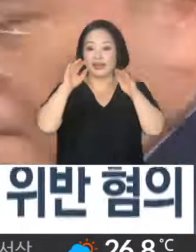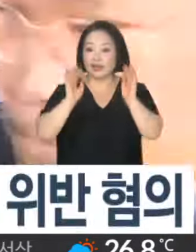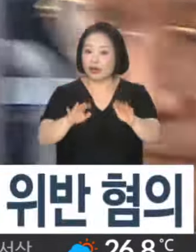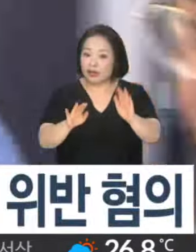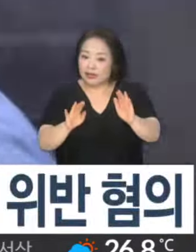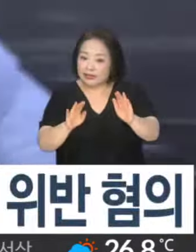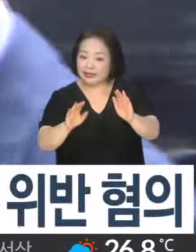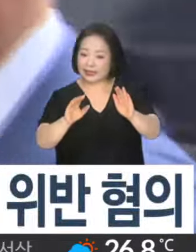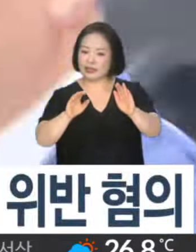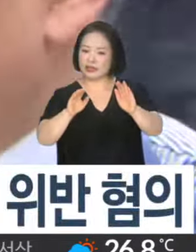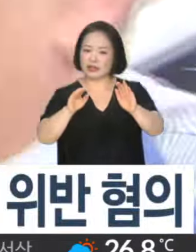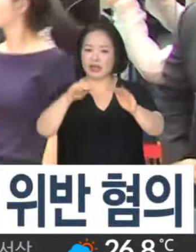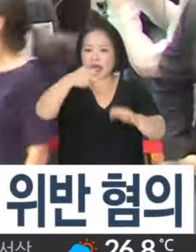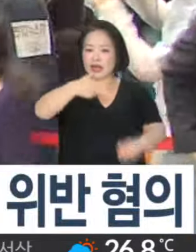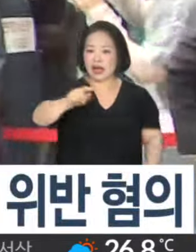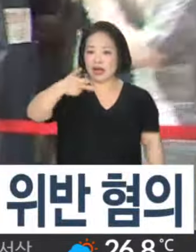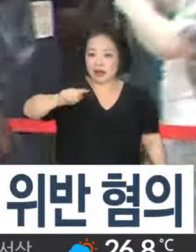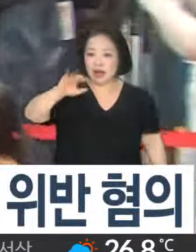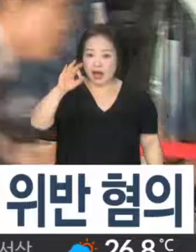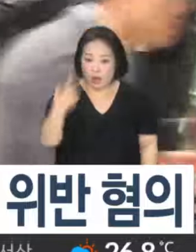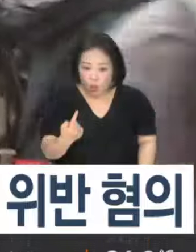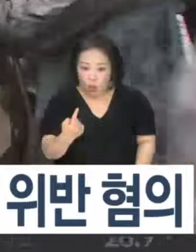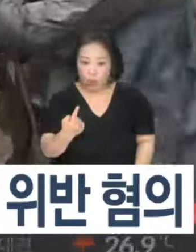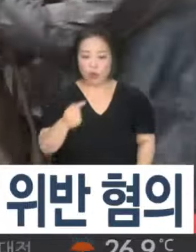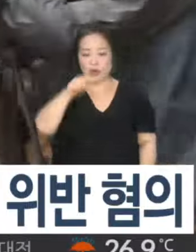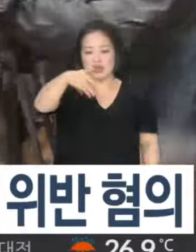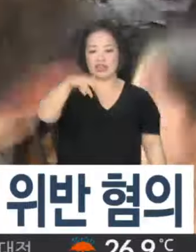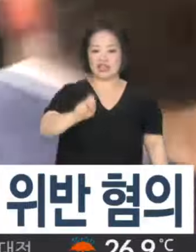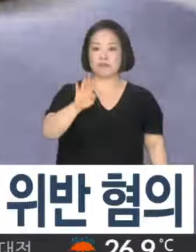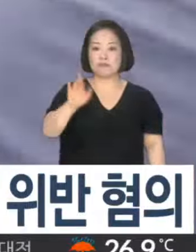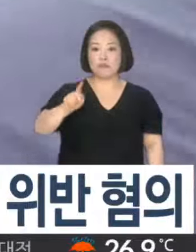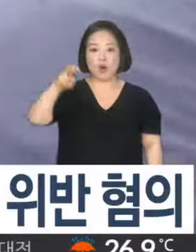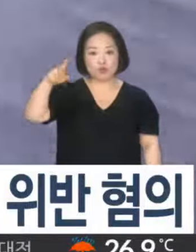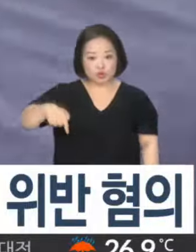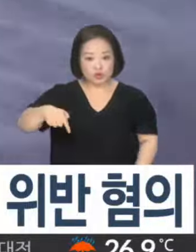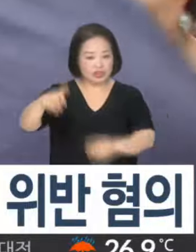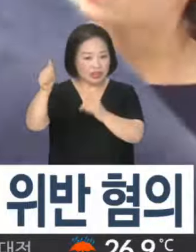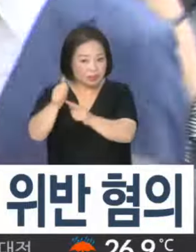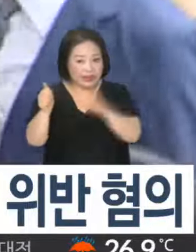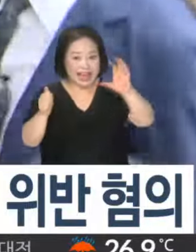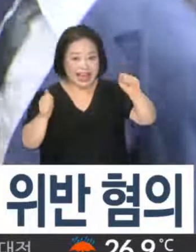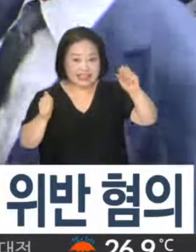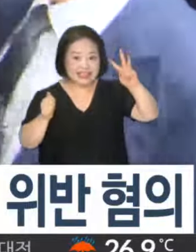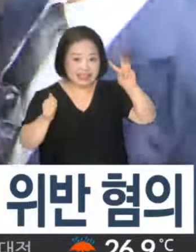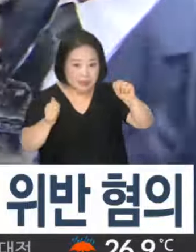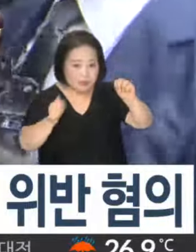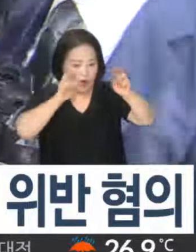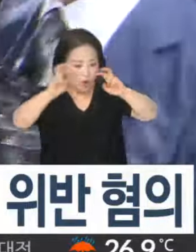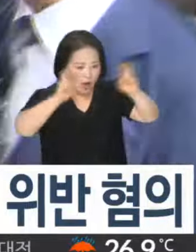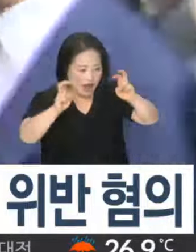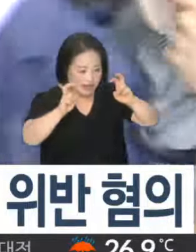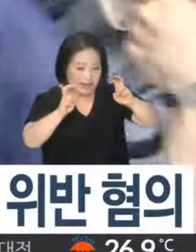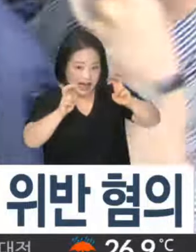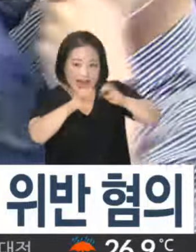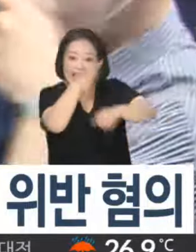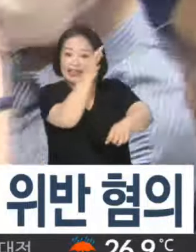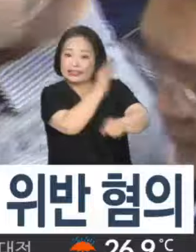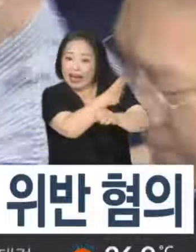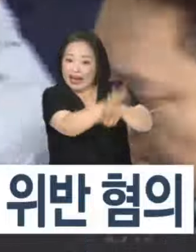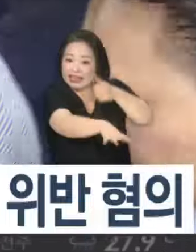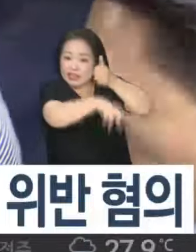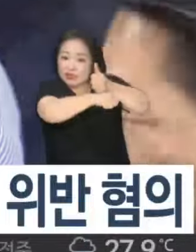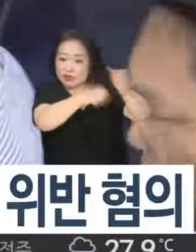SM엔터테인먼트 시세 조종 의혹의 정점으로 지목되며 구속된 김범수 카카오 경영쇄신 위원장은 자본시장법 위반 혐의로